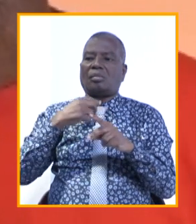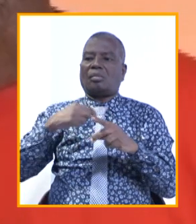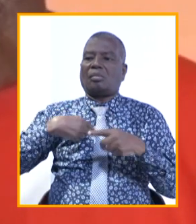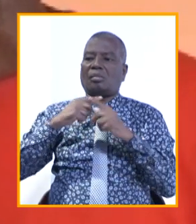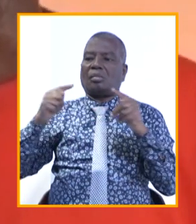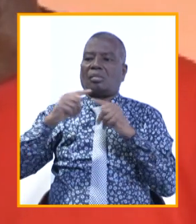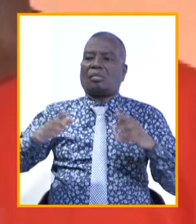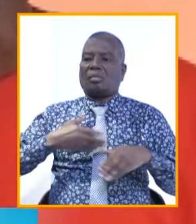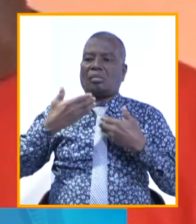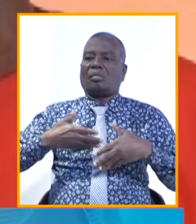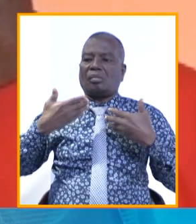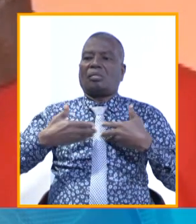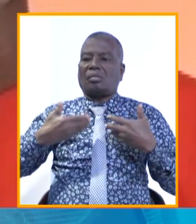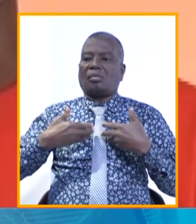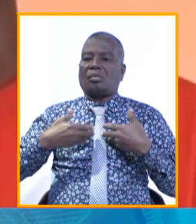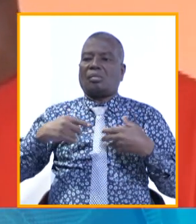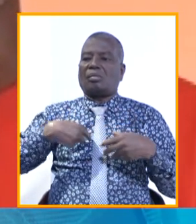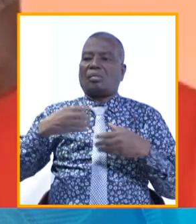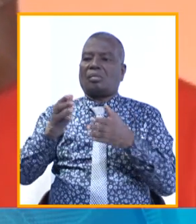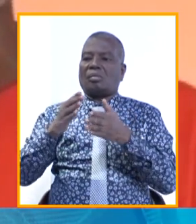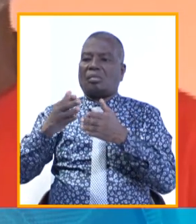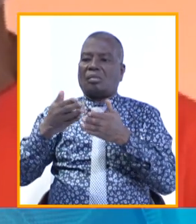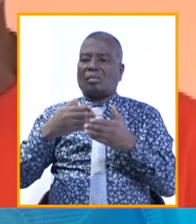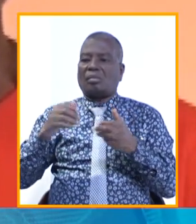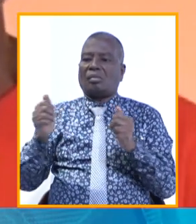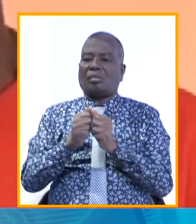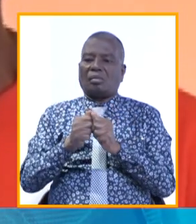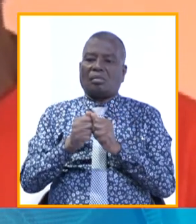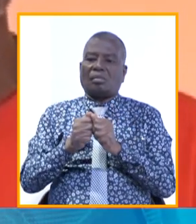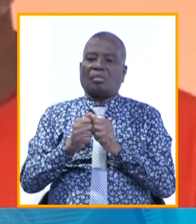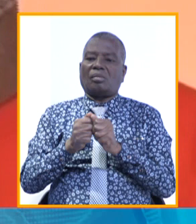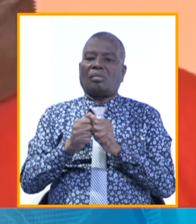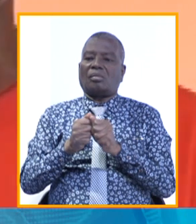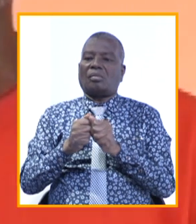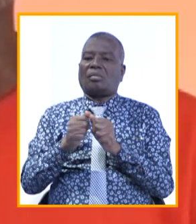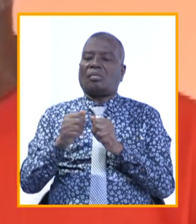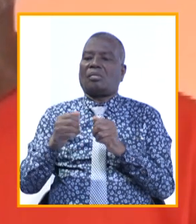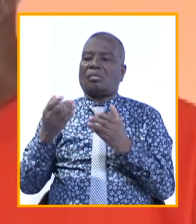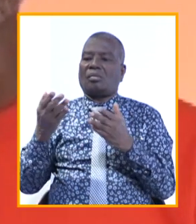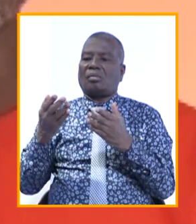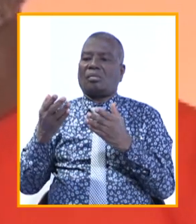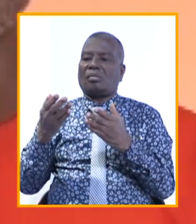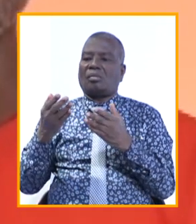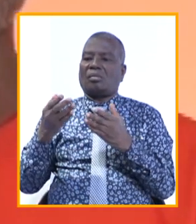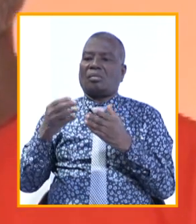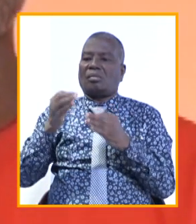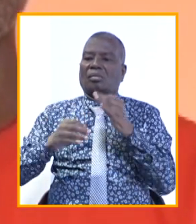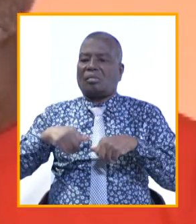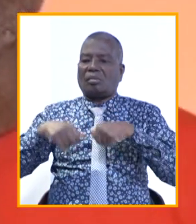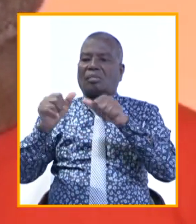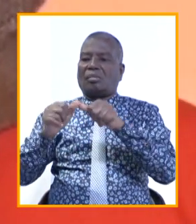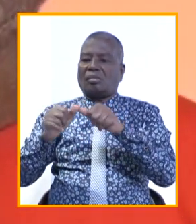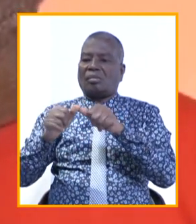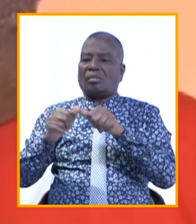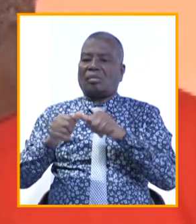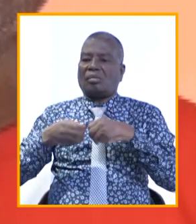ravi. J'accueille ça avec vraiment de bras, à bras ouverts. Et si cela continue, ça